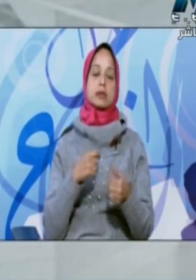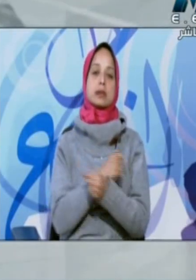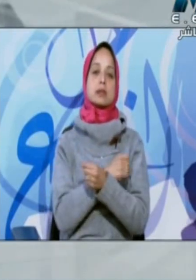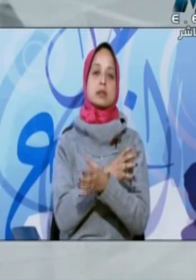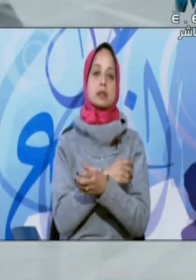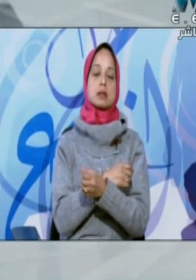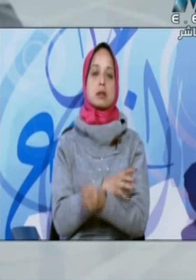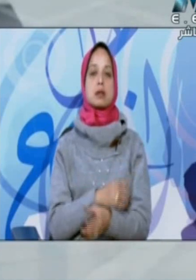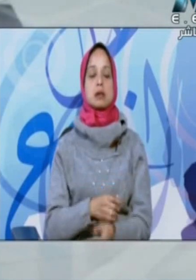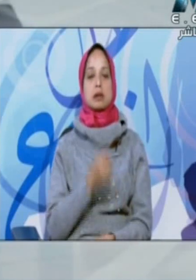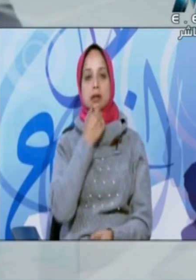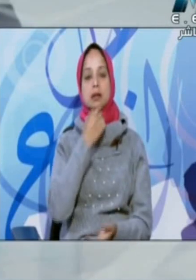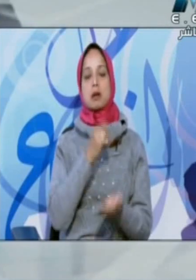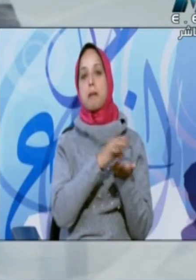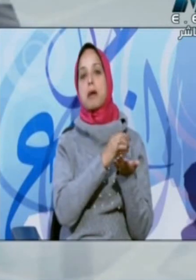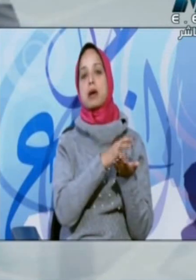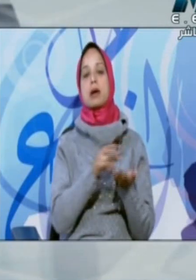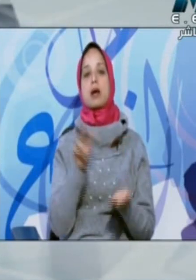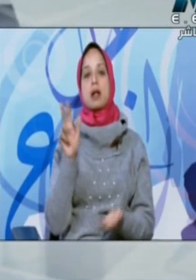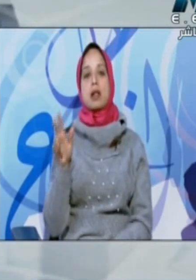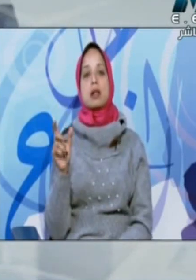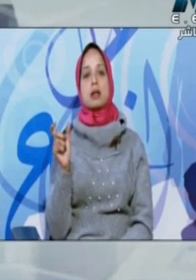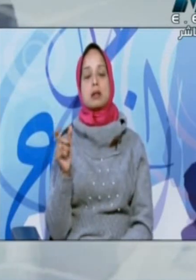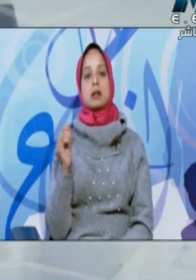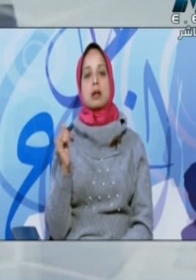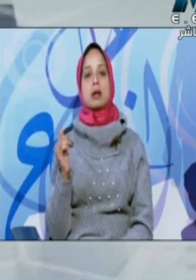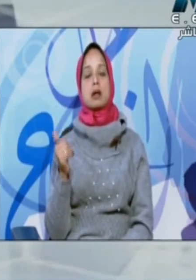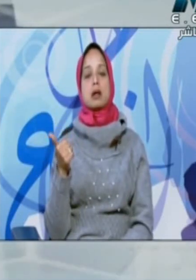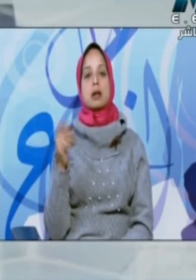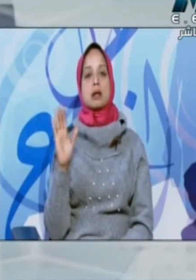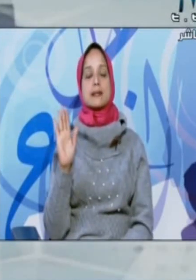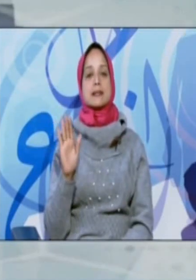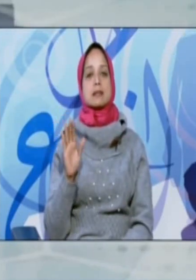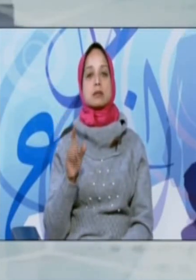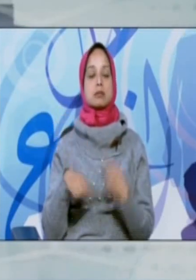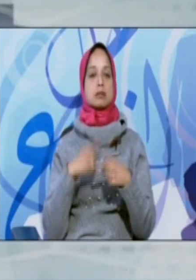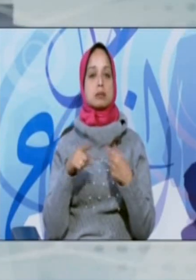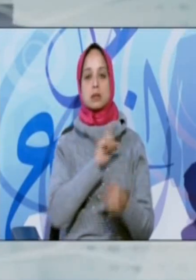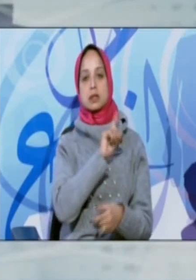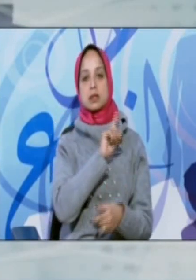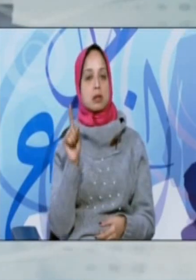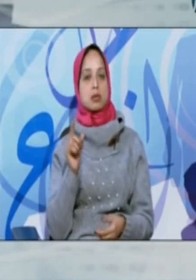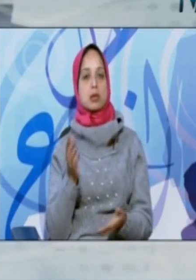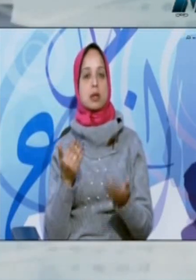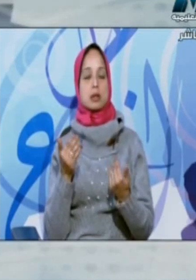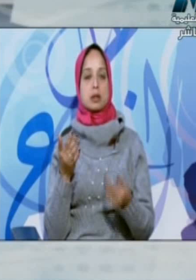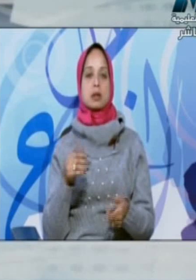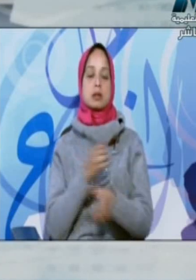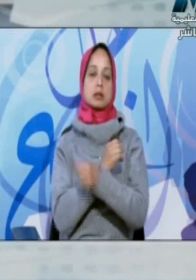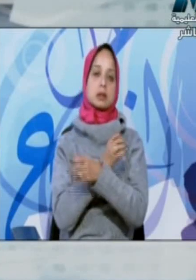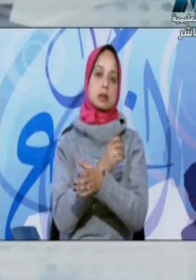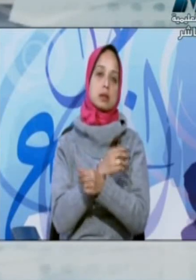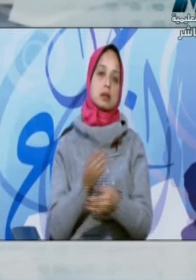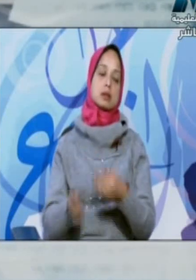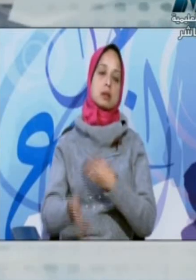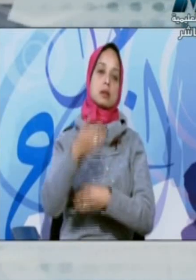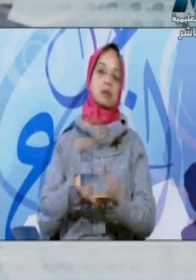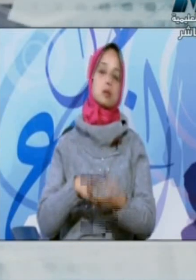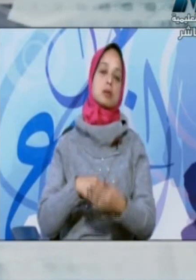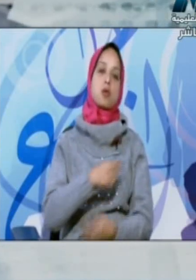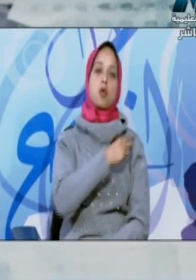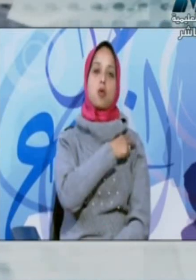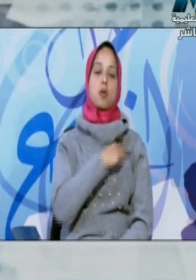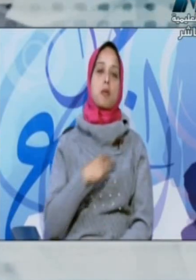تشيل النحاس ضربت اول عصفور، شالت النحاس مش هيطالب بالاستقلال. العصفور ادت حكومات